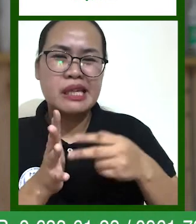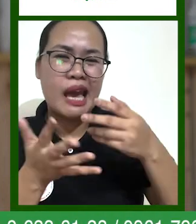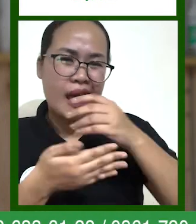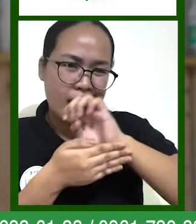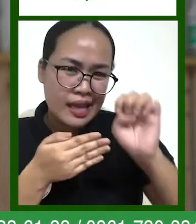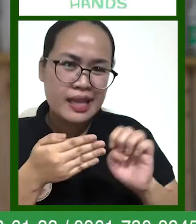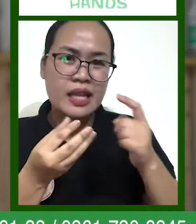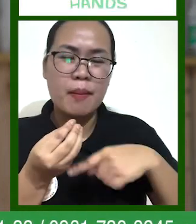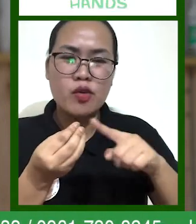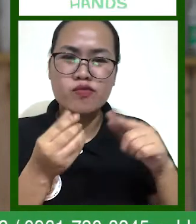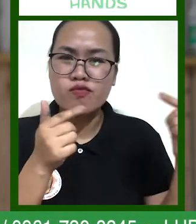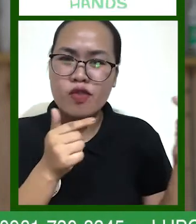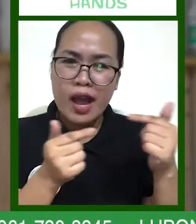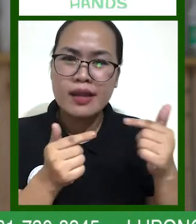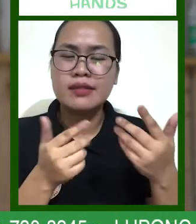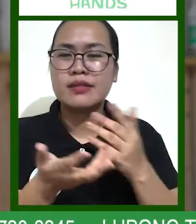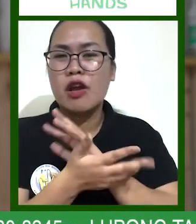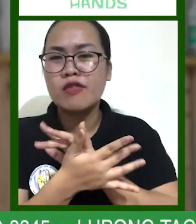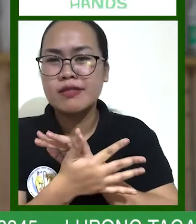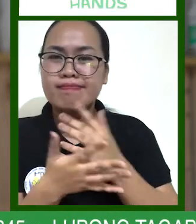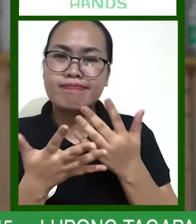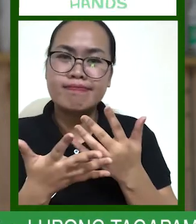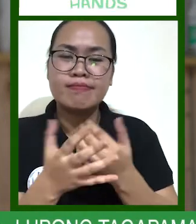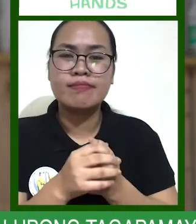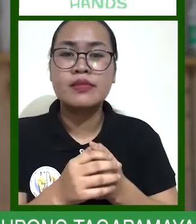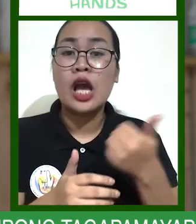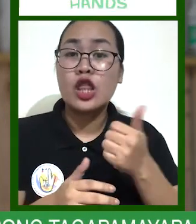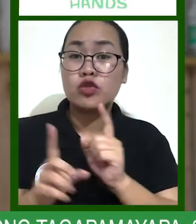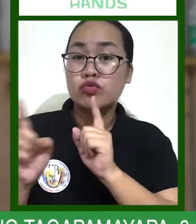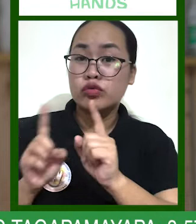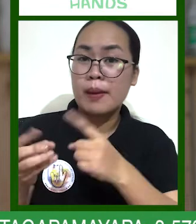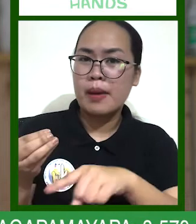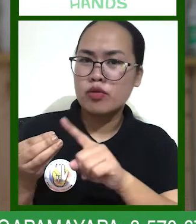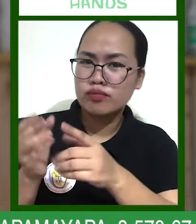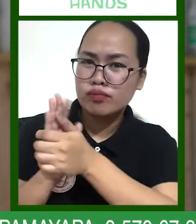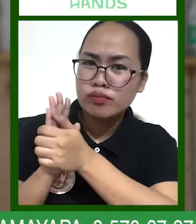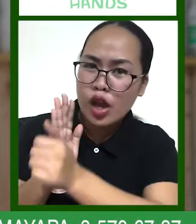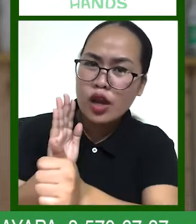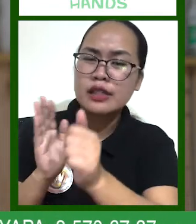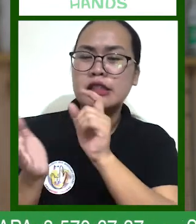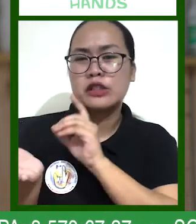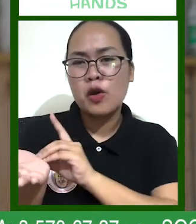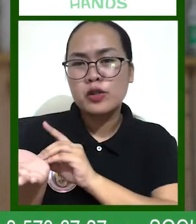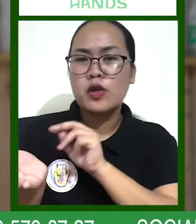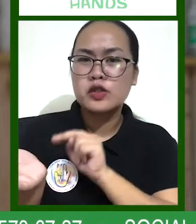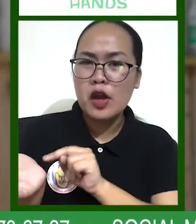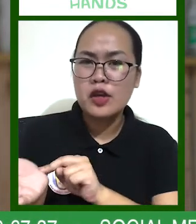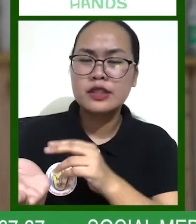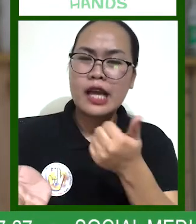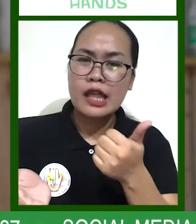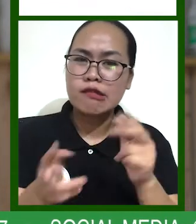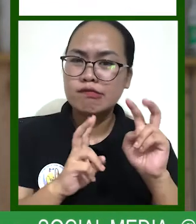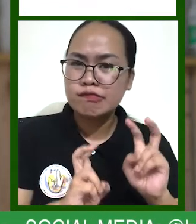COVID-19. And sa mga nakakausap ko po, no, na mga eksperto, mga nurse, doktor, contact tracers, ano